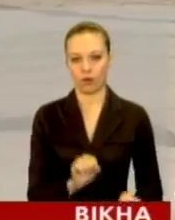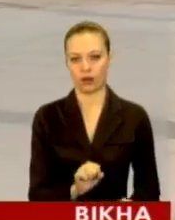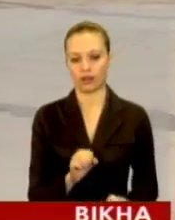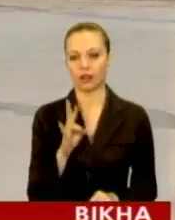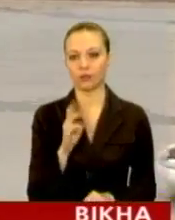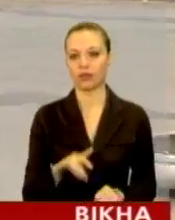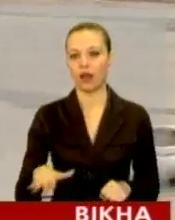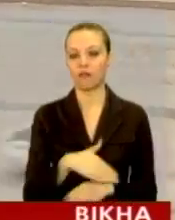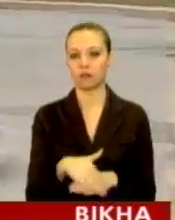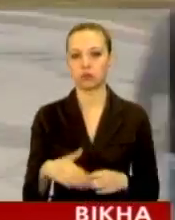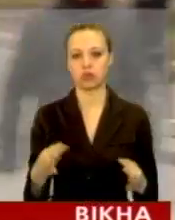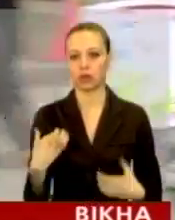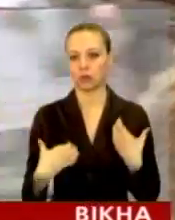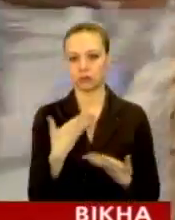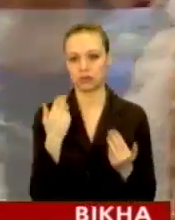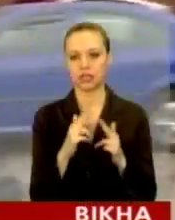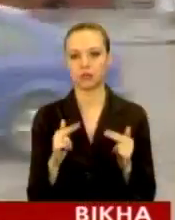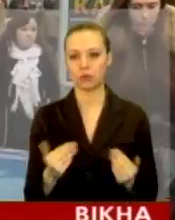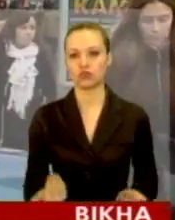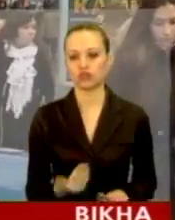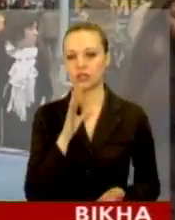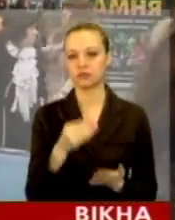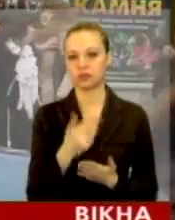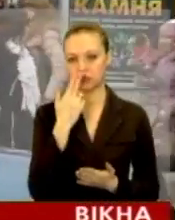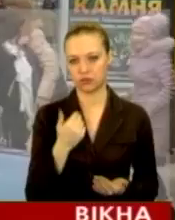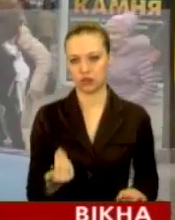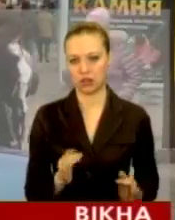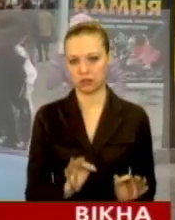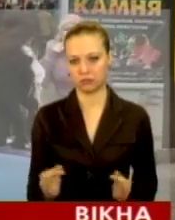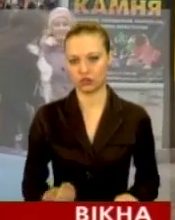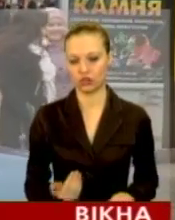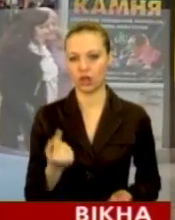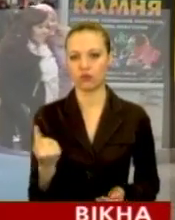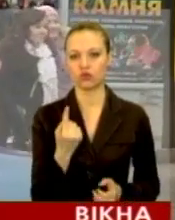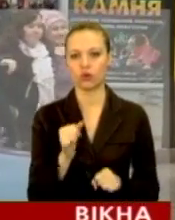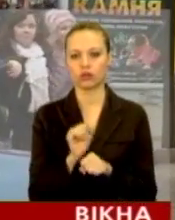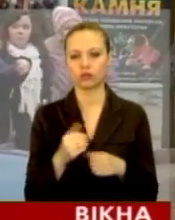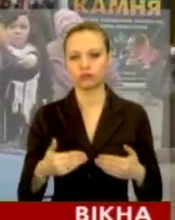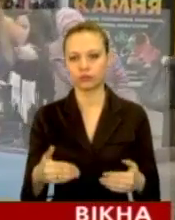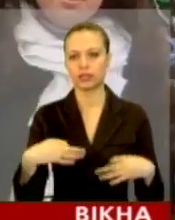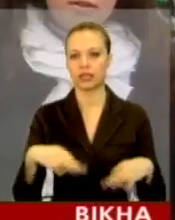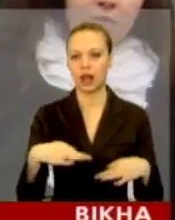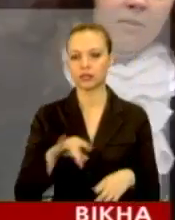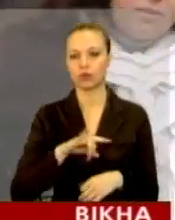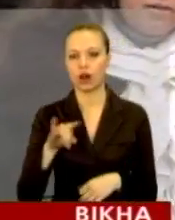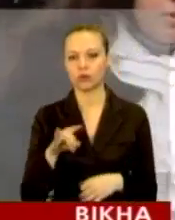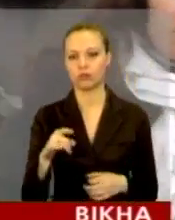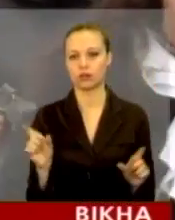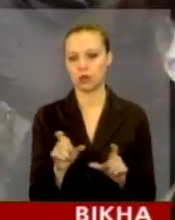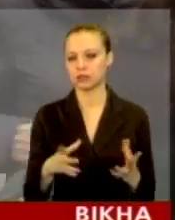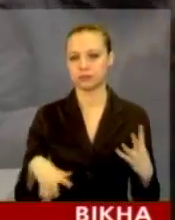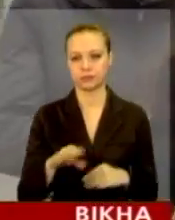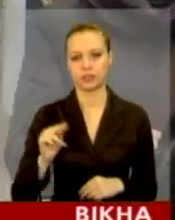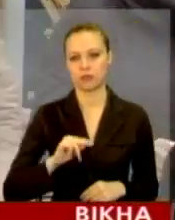от на вулицях ніякої паніки. Дніпропетровськ живе своїм звичайним життям. Жодних блокпостів, транспорт, аеропорт, магазини –